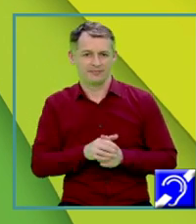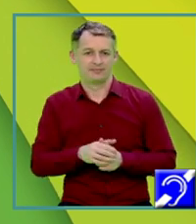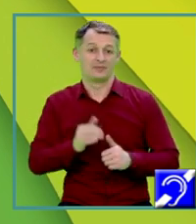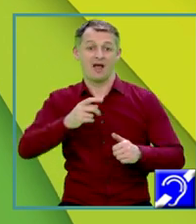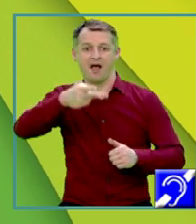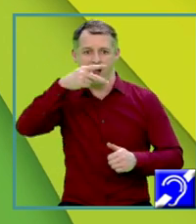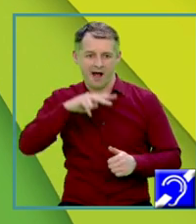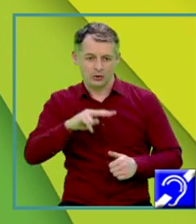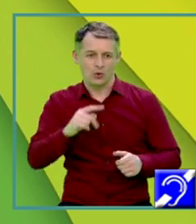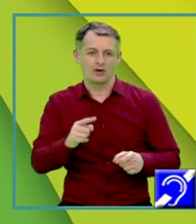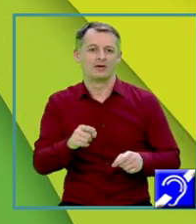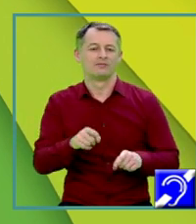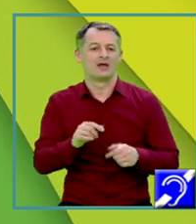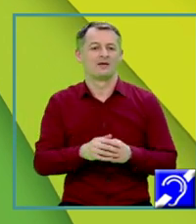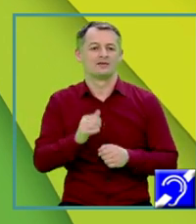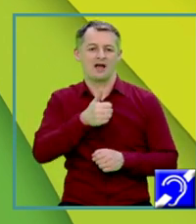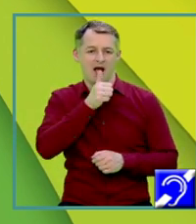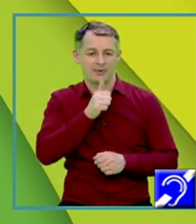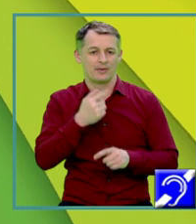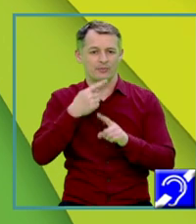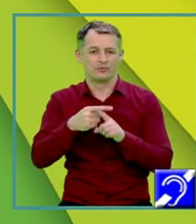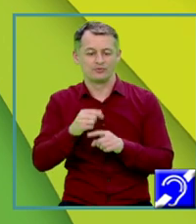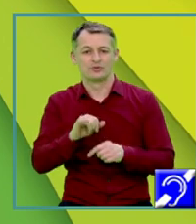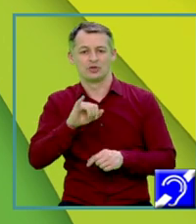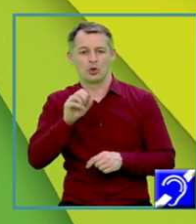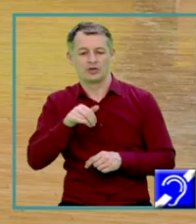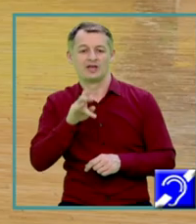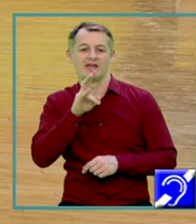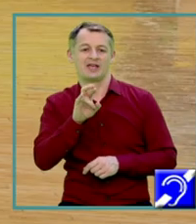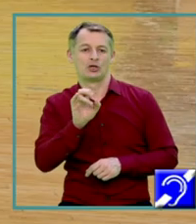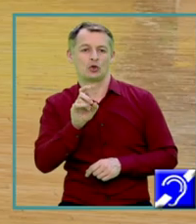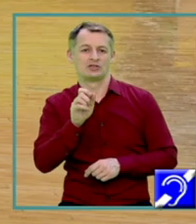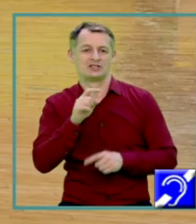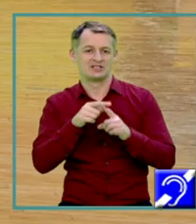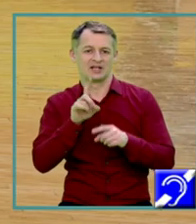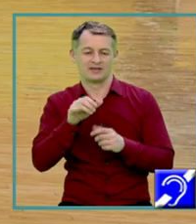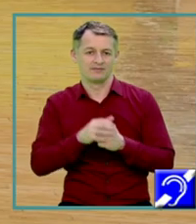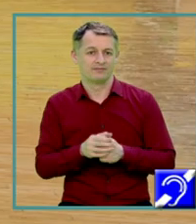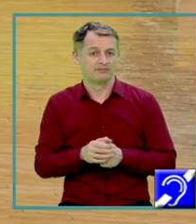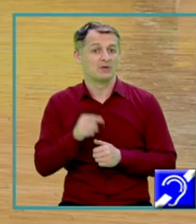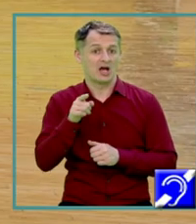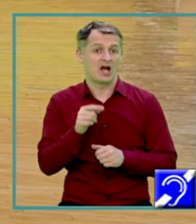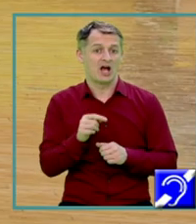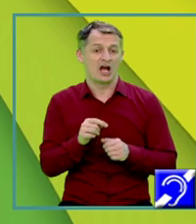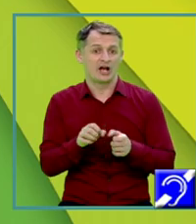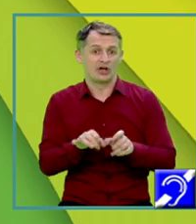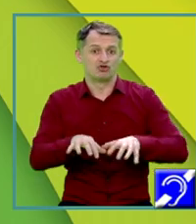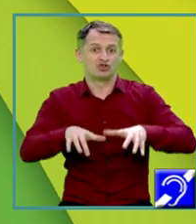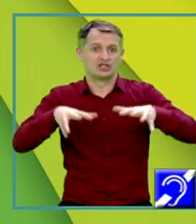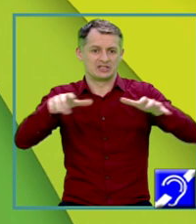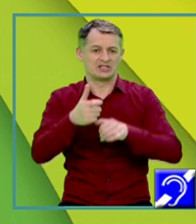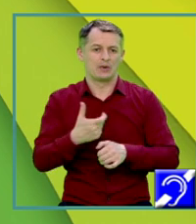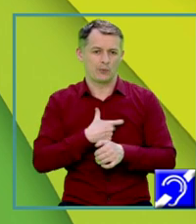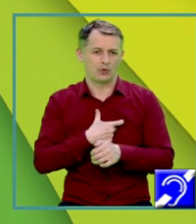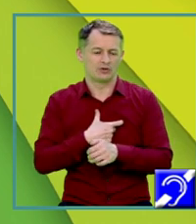doilea cuplu este apă slash ion hidroxid. Acizii se pot clasifica după tărie în acizi